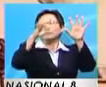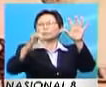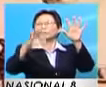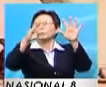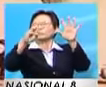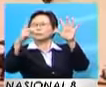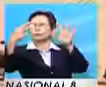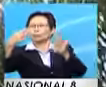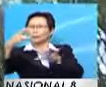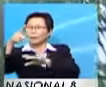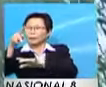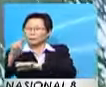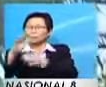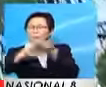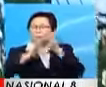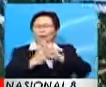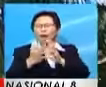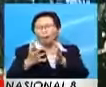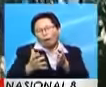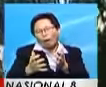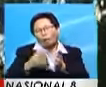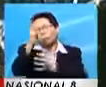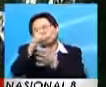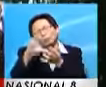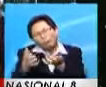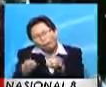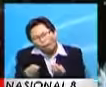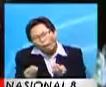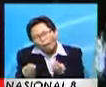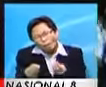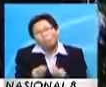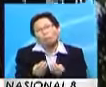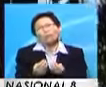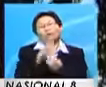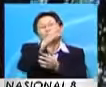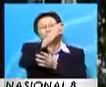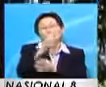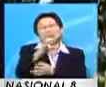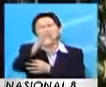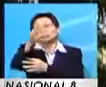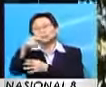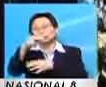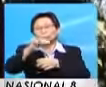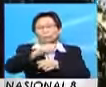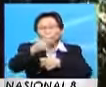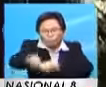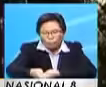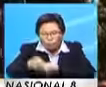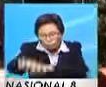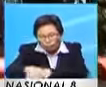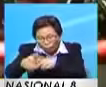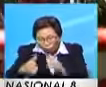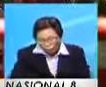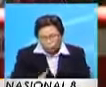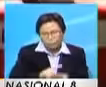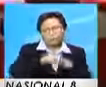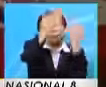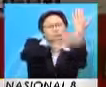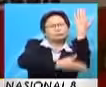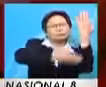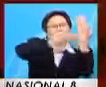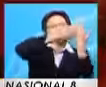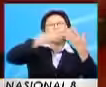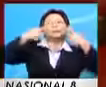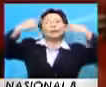5891 hektar menjadi HotSpot kerajaan untuk memastikan kira-kira 600.000 pekebun kecil komatiite diseluruh